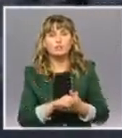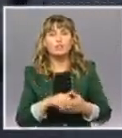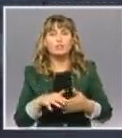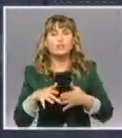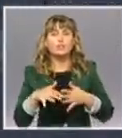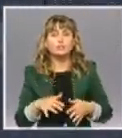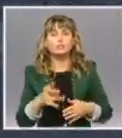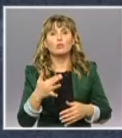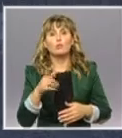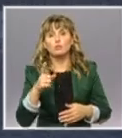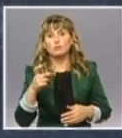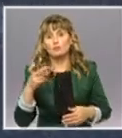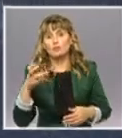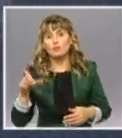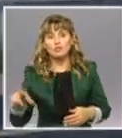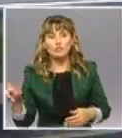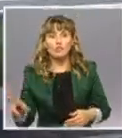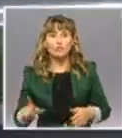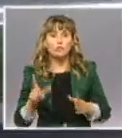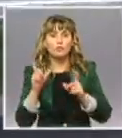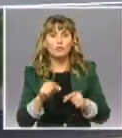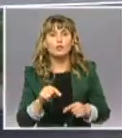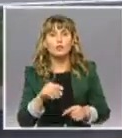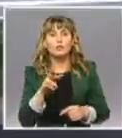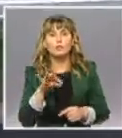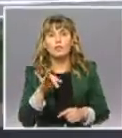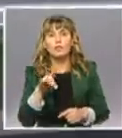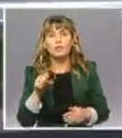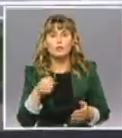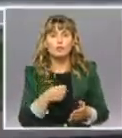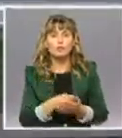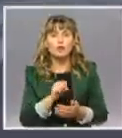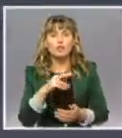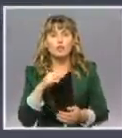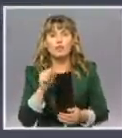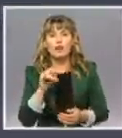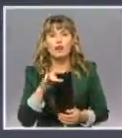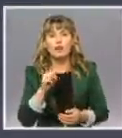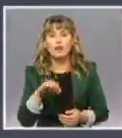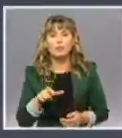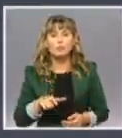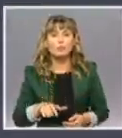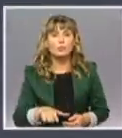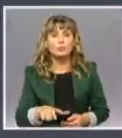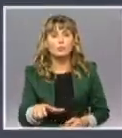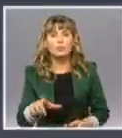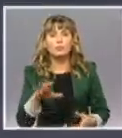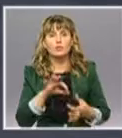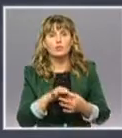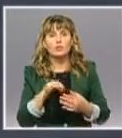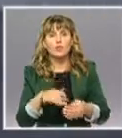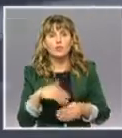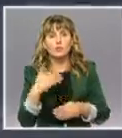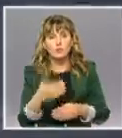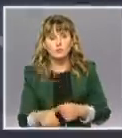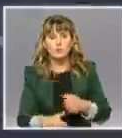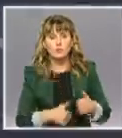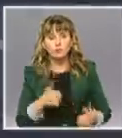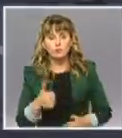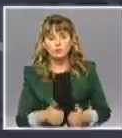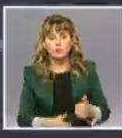несколько сотен участников отправились вверх по улице Желтарсан до проспекта Аль-Фараби. По пути к велоколонне присоединились и опоздавшие